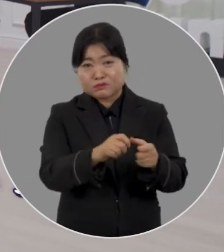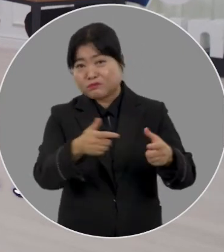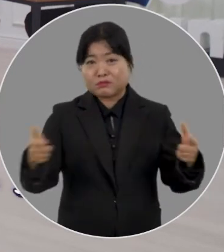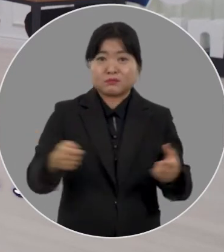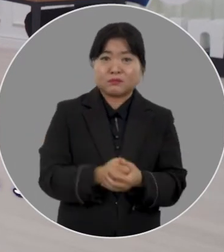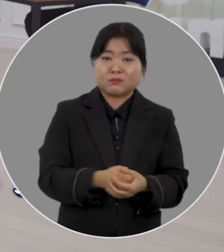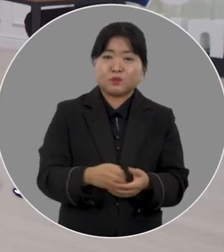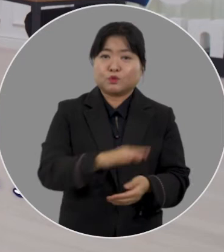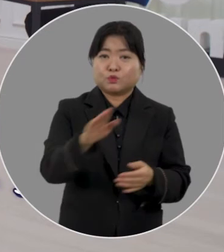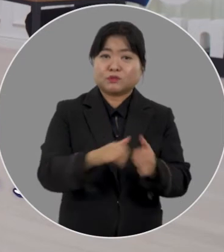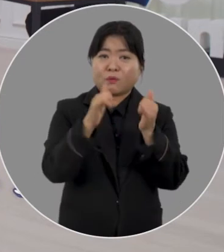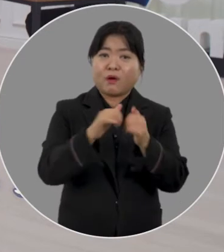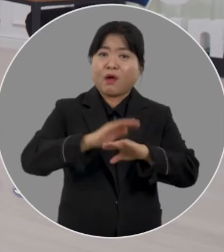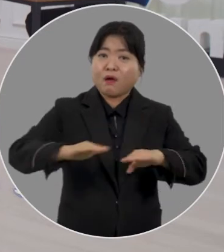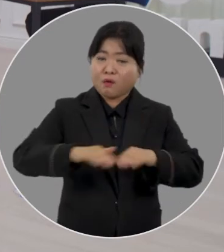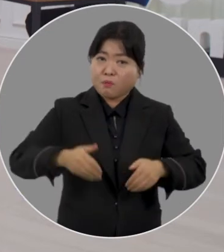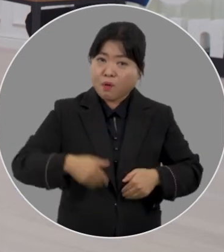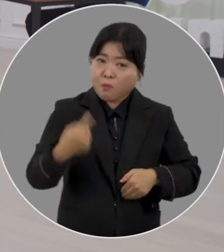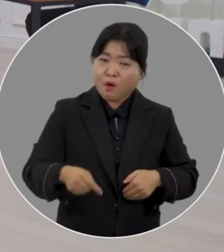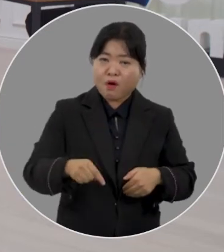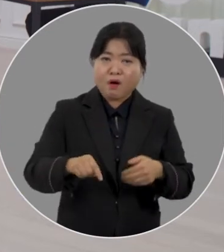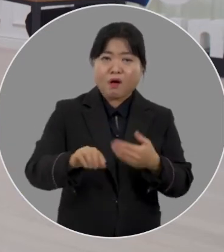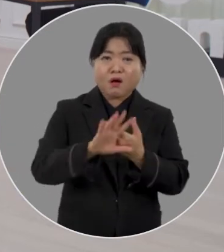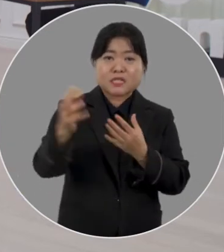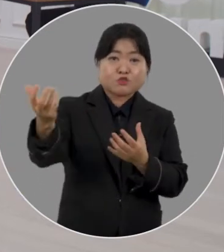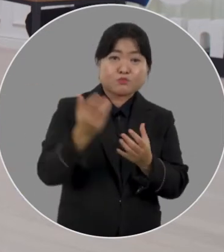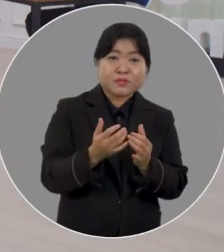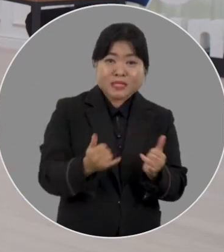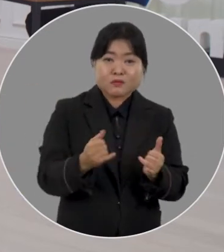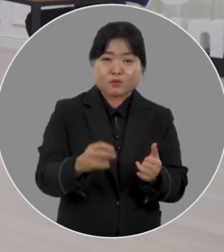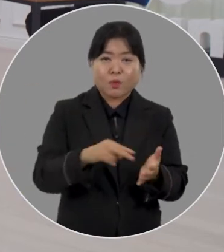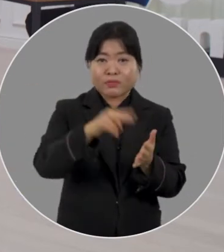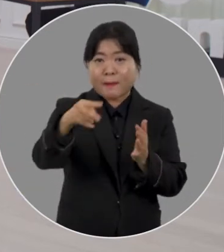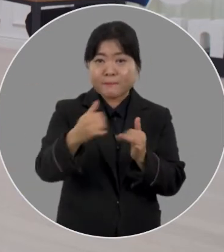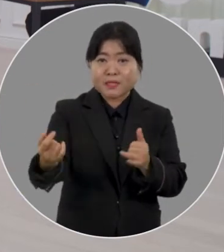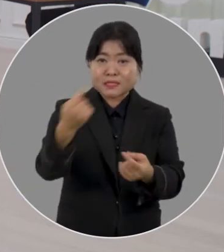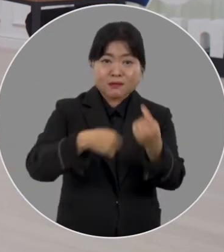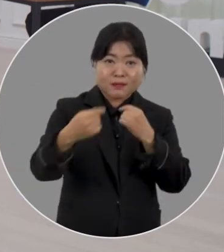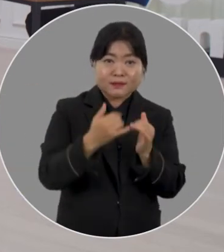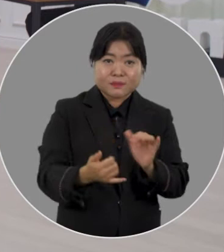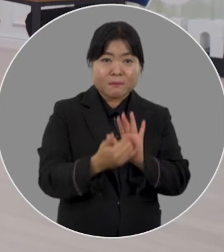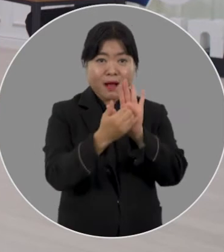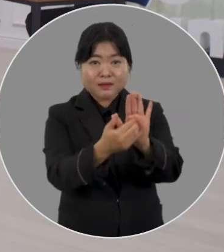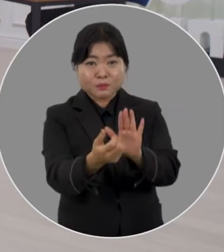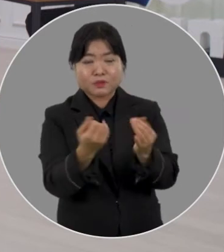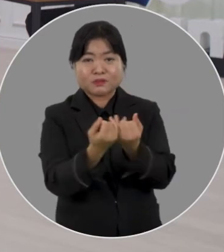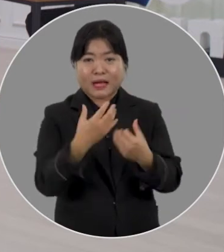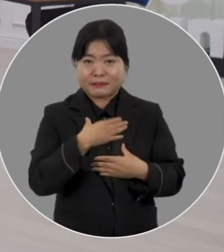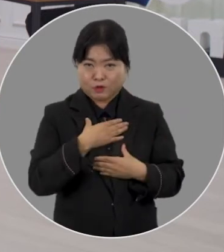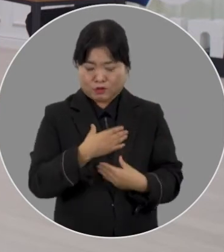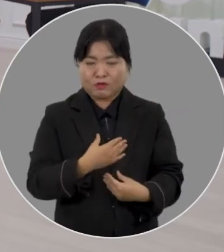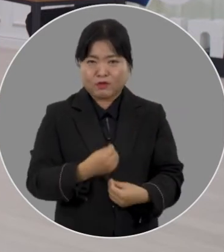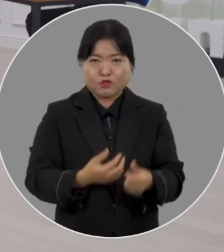다양하거든요. 그리고 우리 사회가 해결해야 될 것은 이주민들이나 또는 난민지위를 신청한 사람들을 막음으로써 여성의